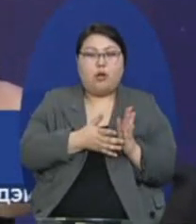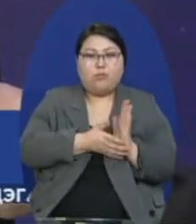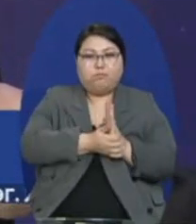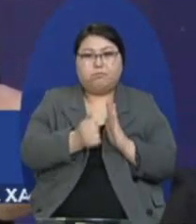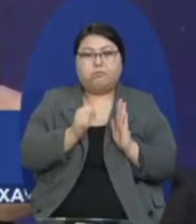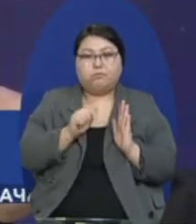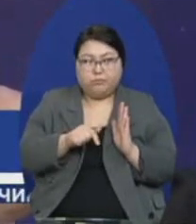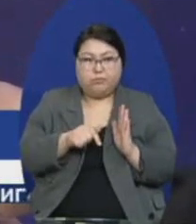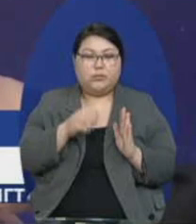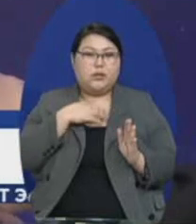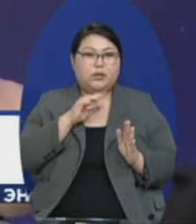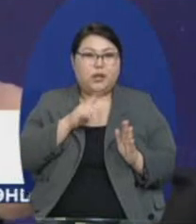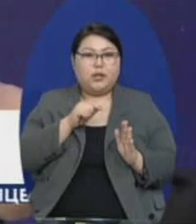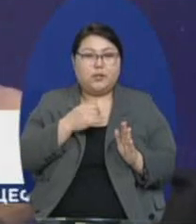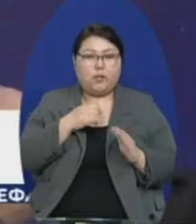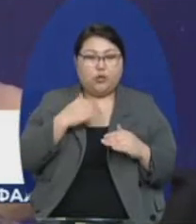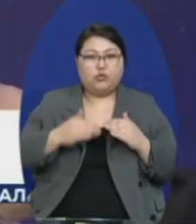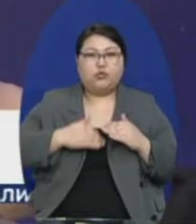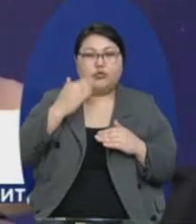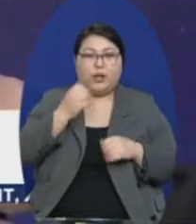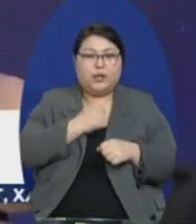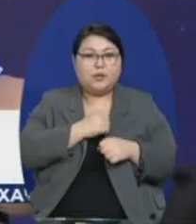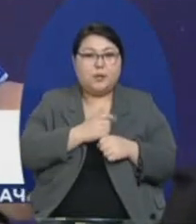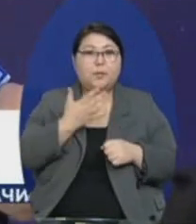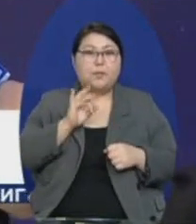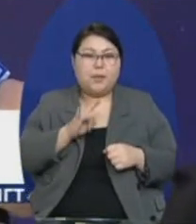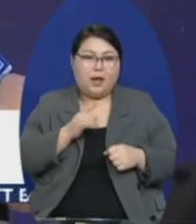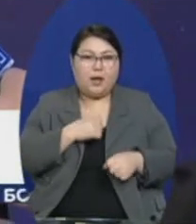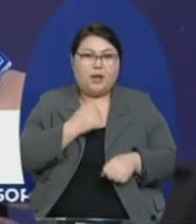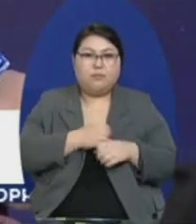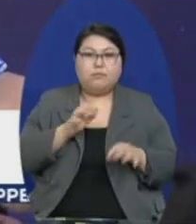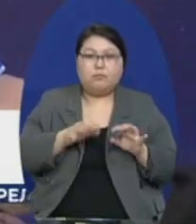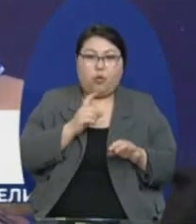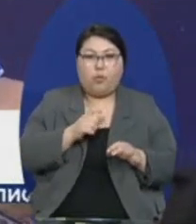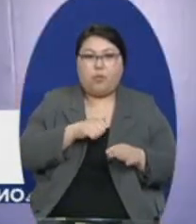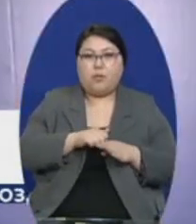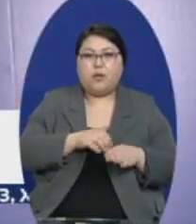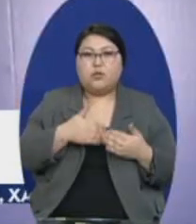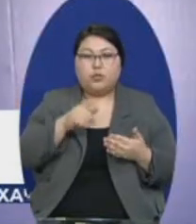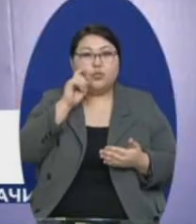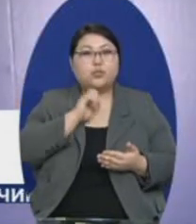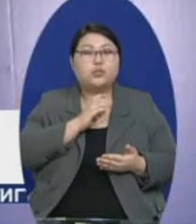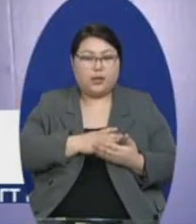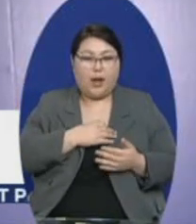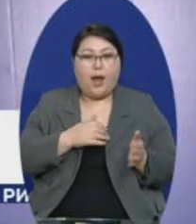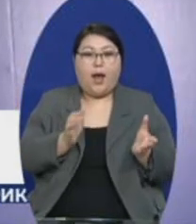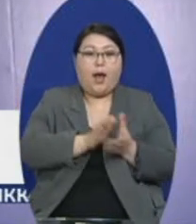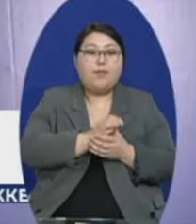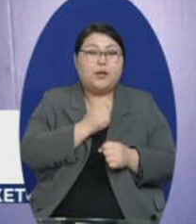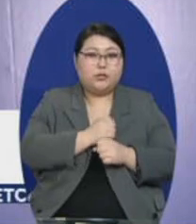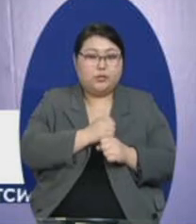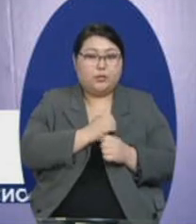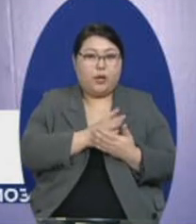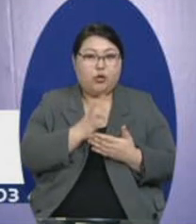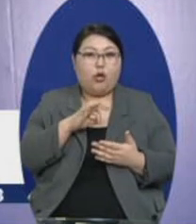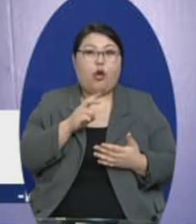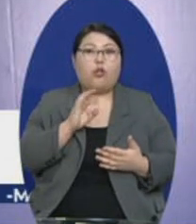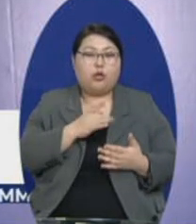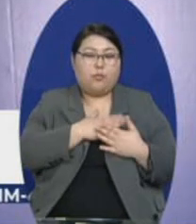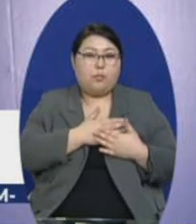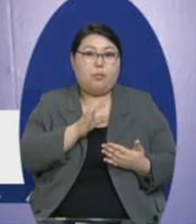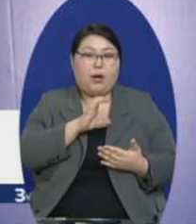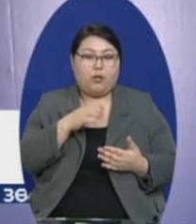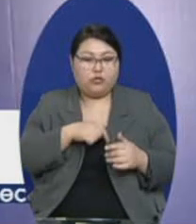чадвартай тийм ээ яг ийм өндөр ажлын байран дээр ажилладаг улсуудыг л бэлдээ гэж байгаа юм. Хамтран ажиллаж байгаа донор байгууллагуудтай